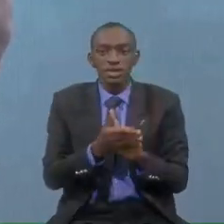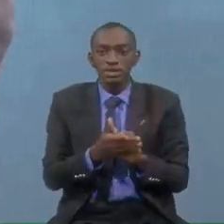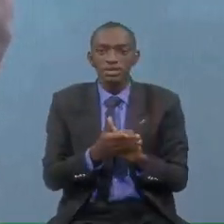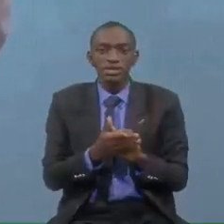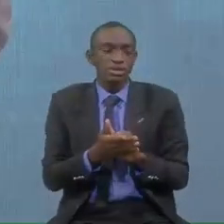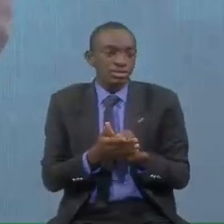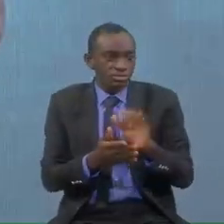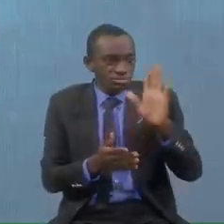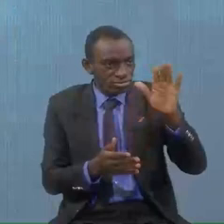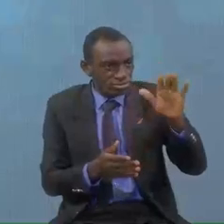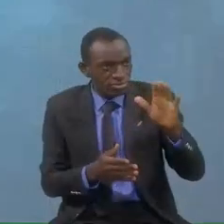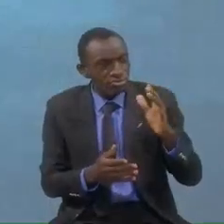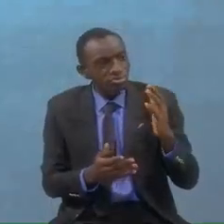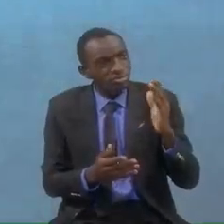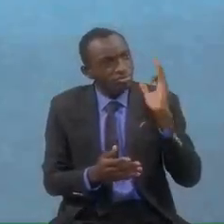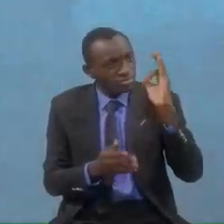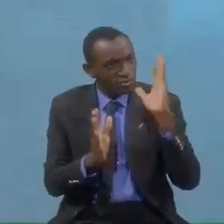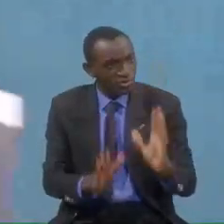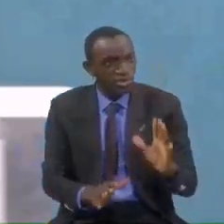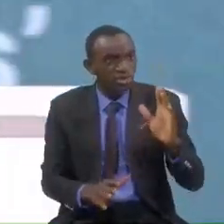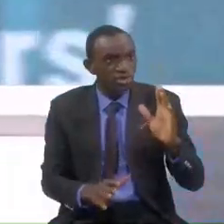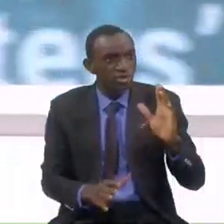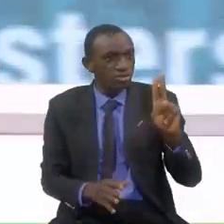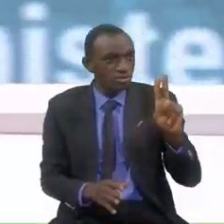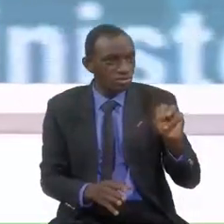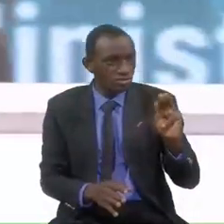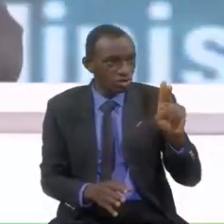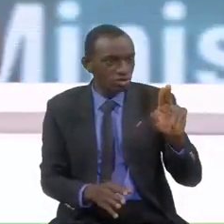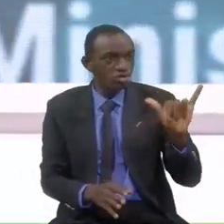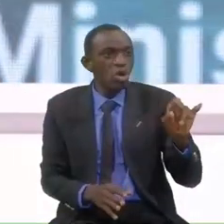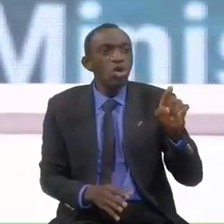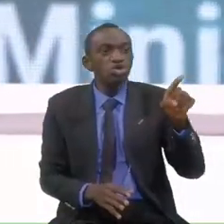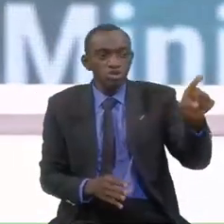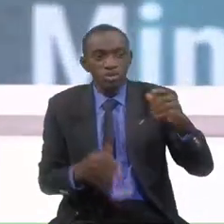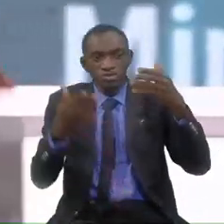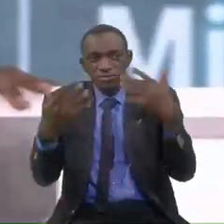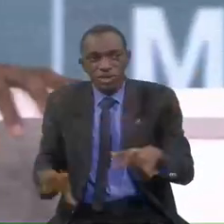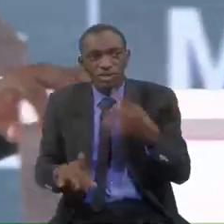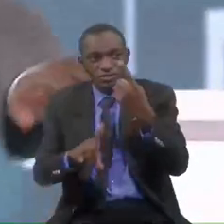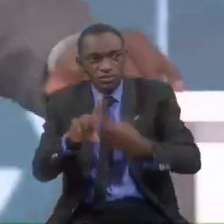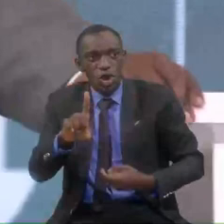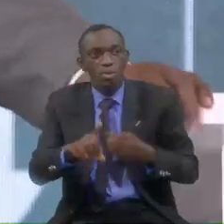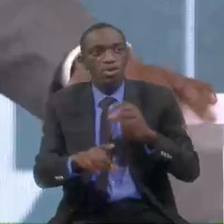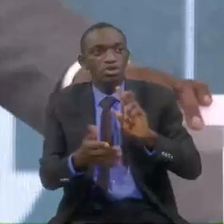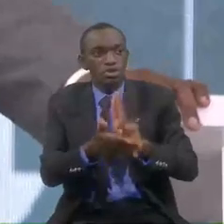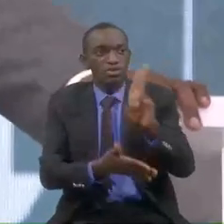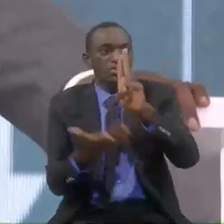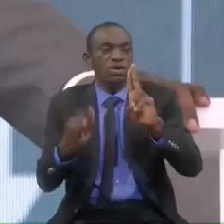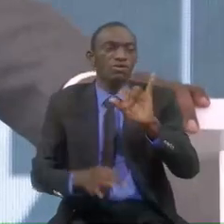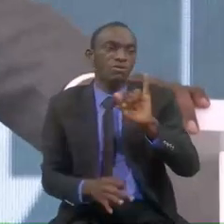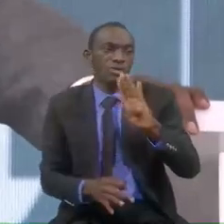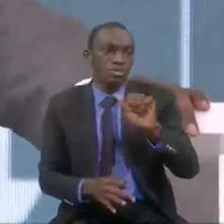parce que tu es un licencié de l'université, nous te connaissons, viens à